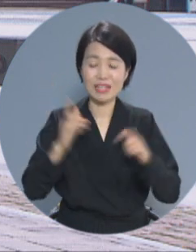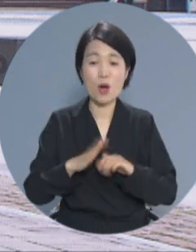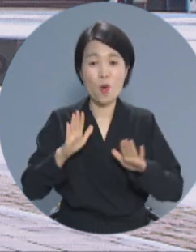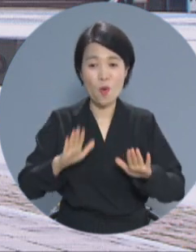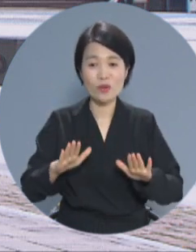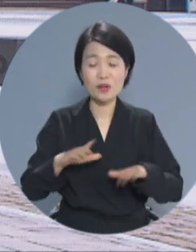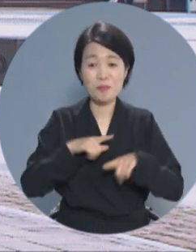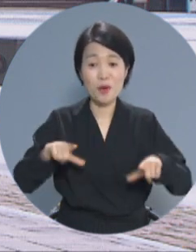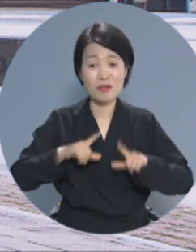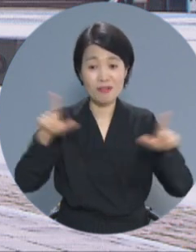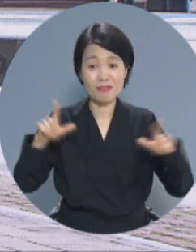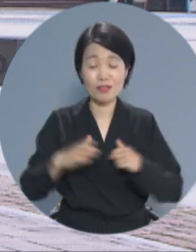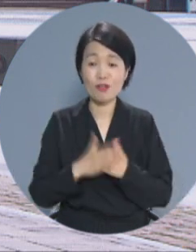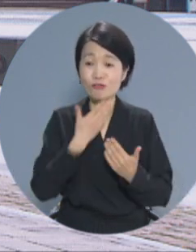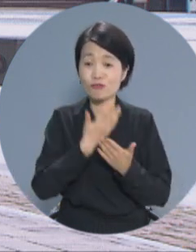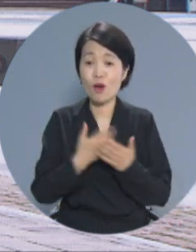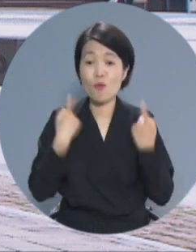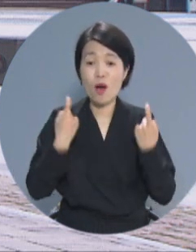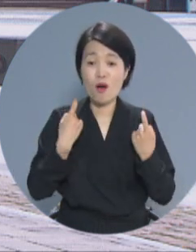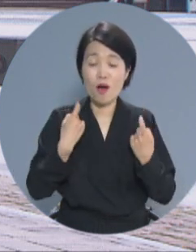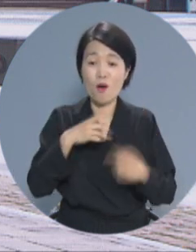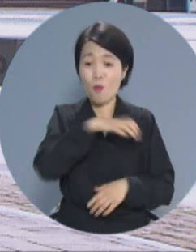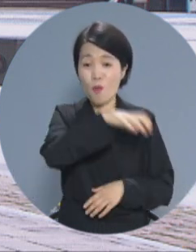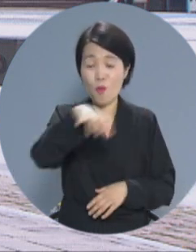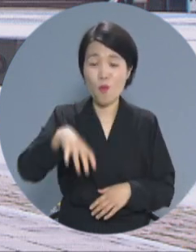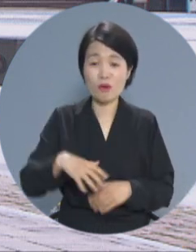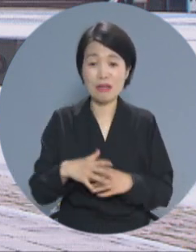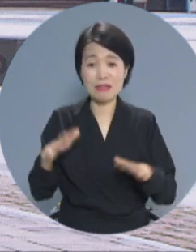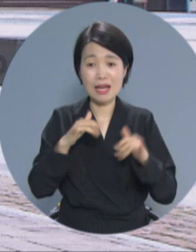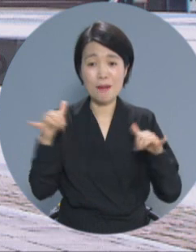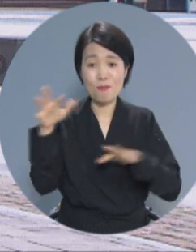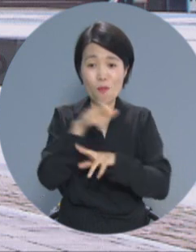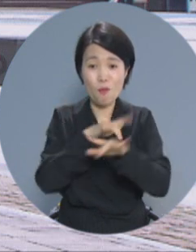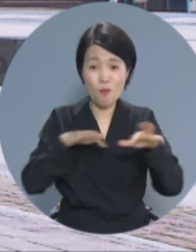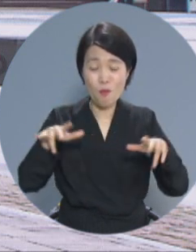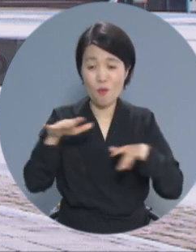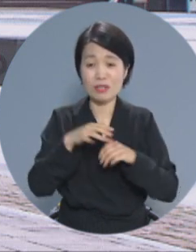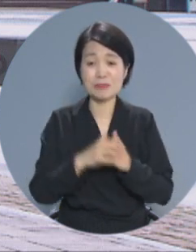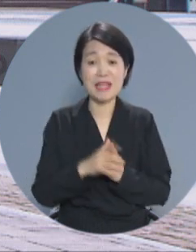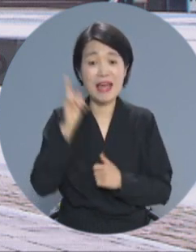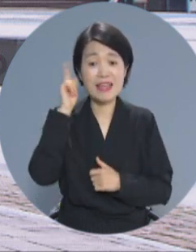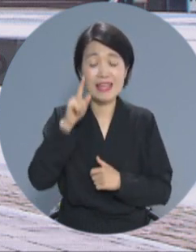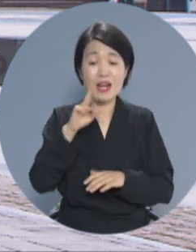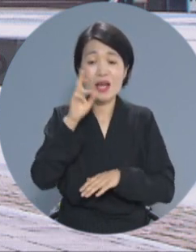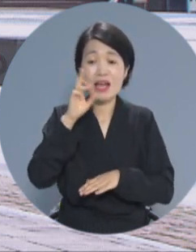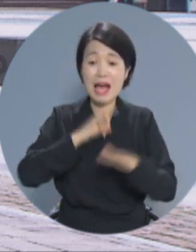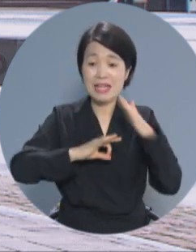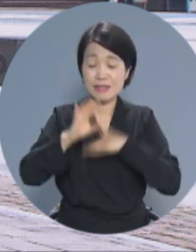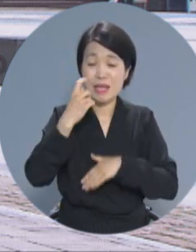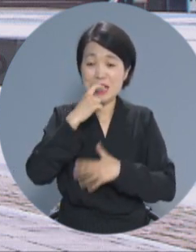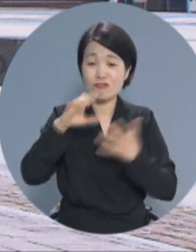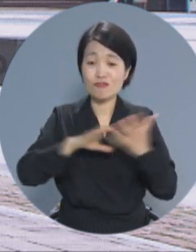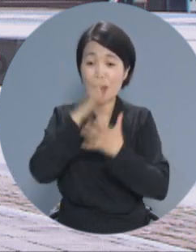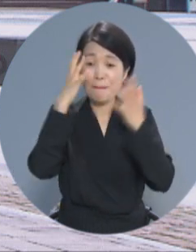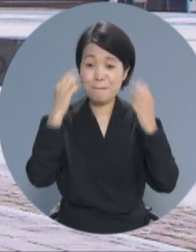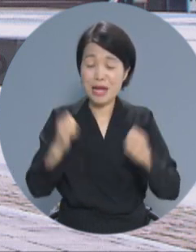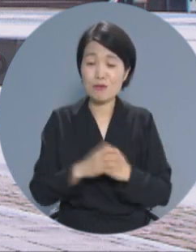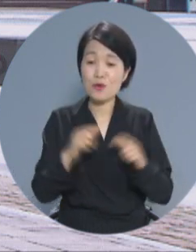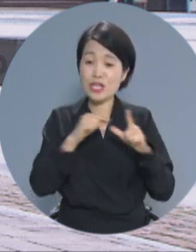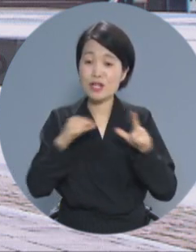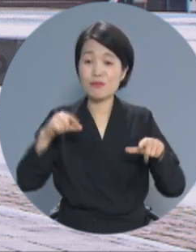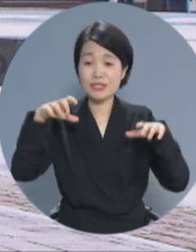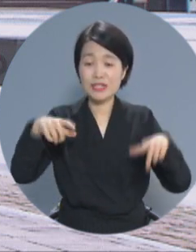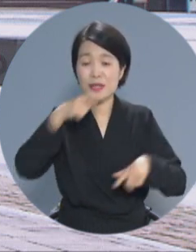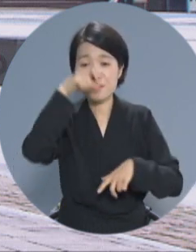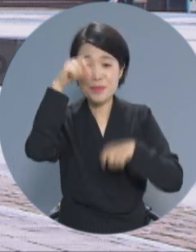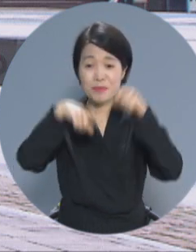오늘은 평일인데도 주요 관광지에 평소보다 많은 인파가 몰렸는데요. 내일은 오전에 구름이 많이 끼고 일부